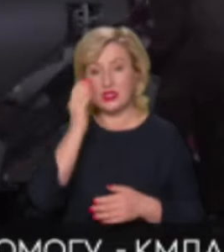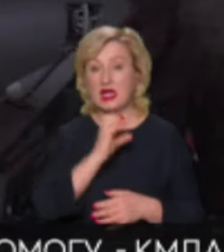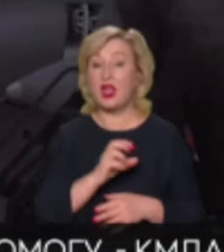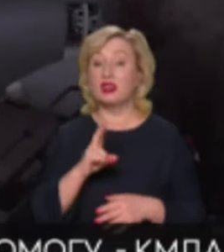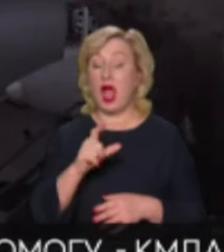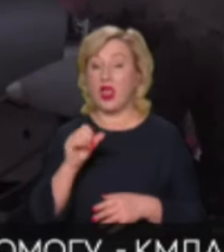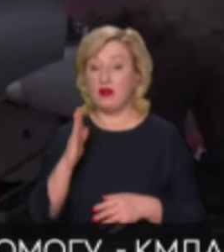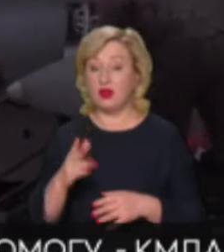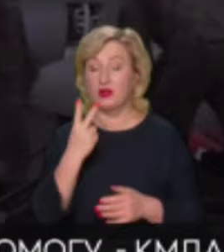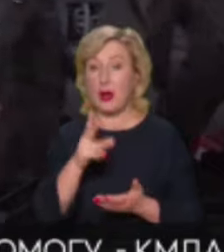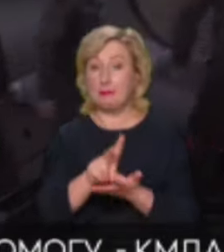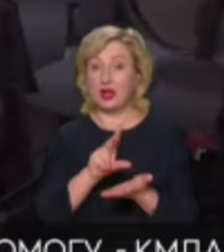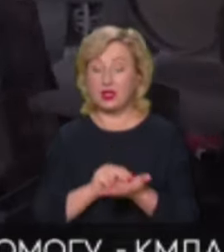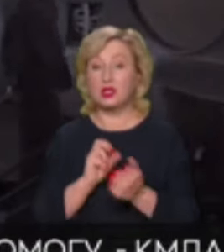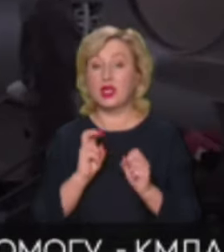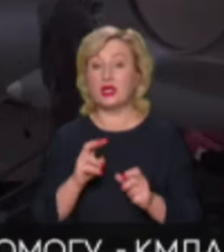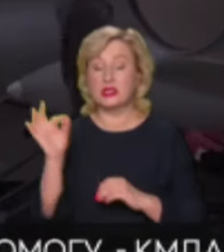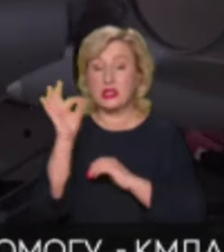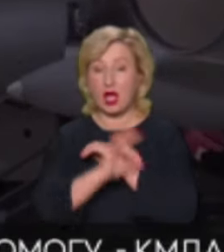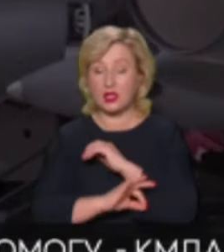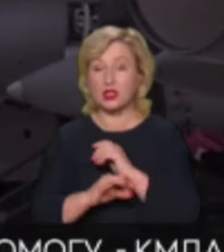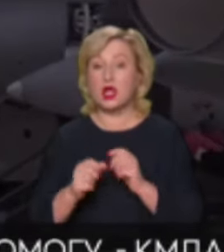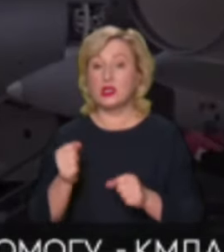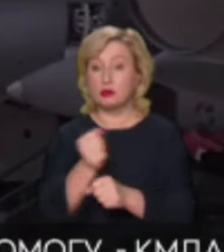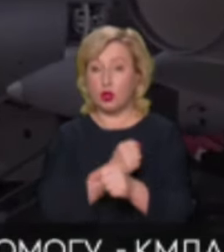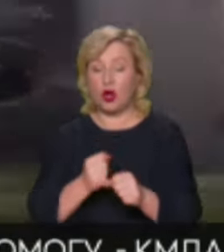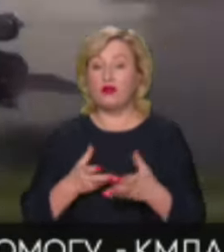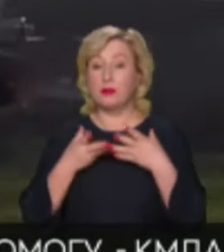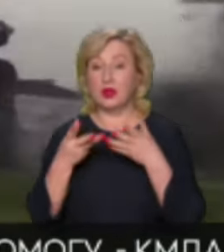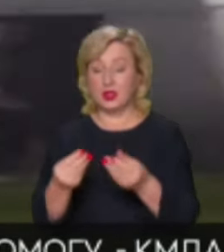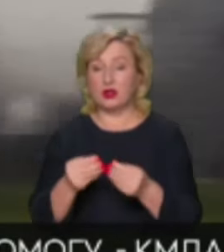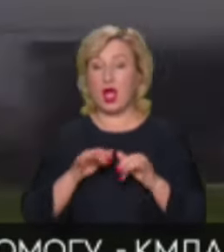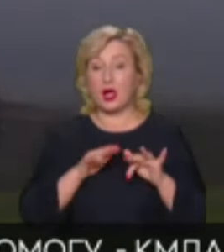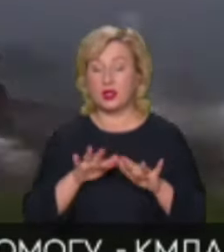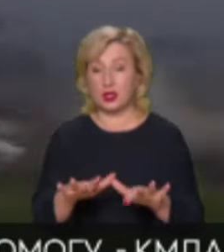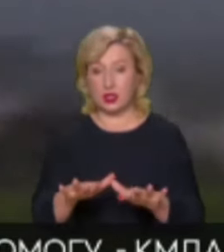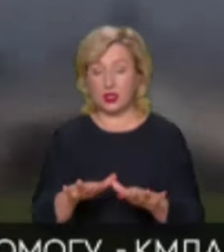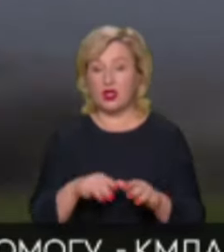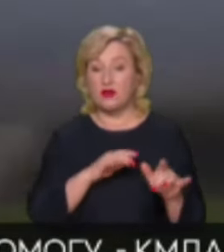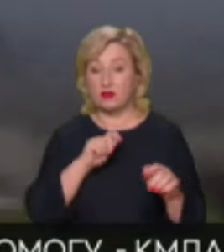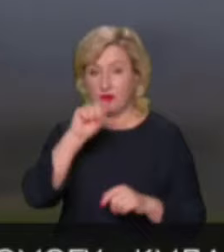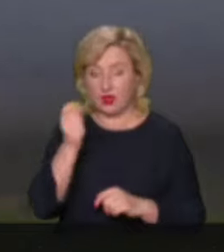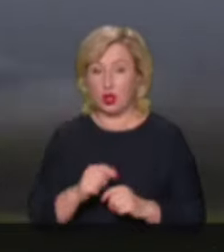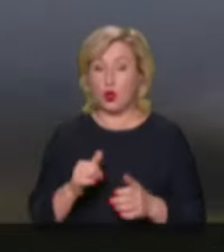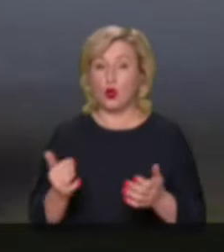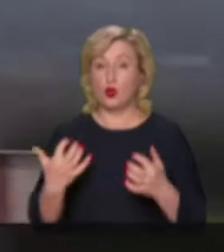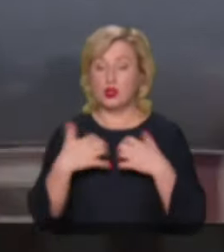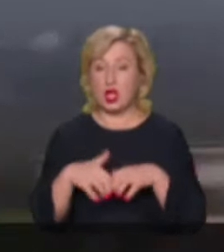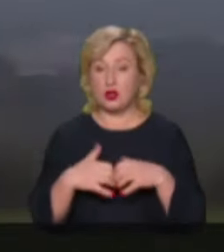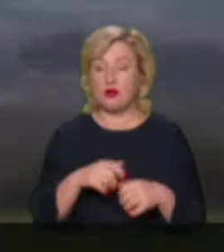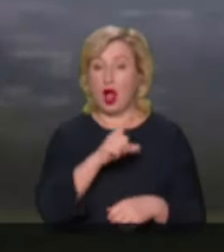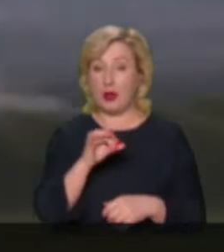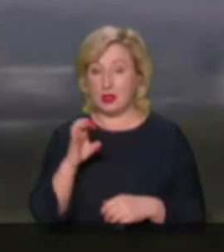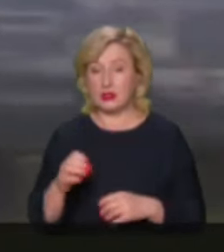два приклади, як західна зброя вплинула на хід війни. По-перше, це установка «Хаймарс» та, знову ж таки, системи